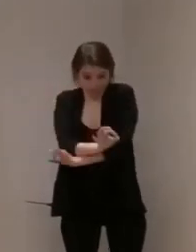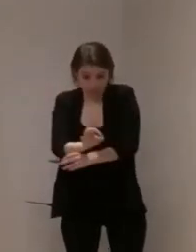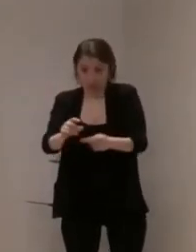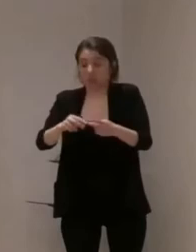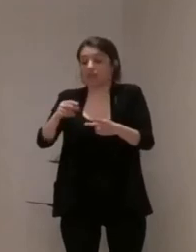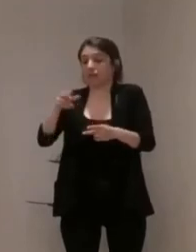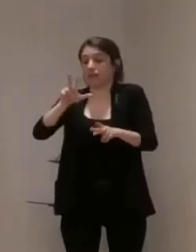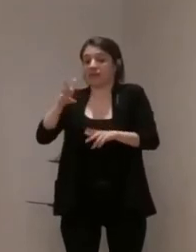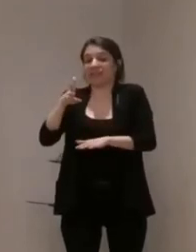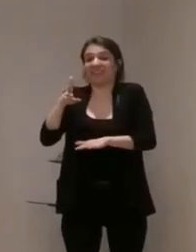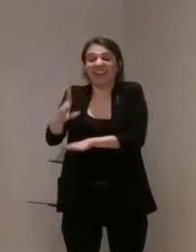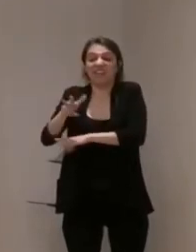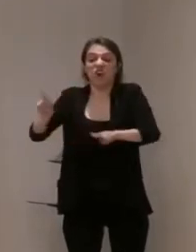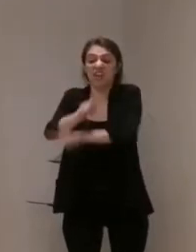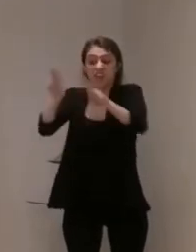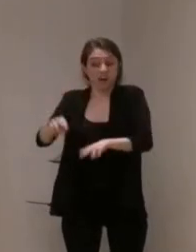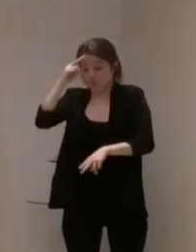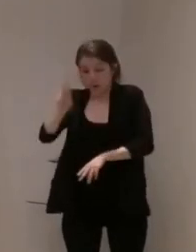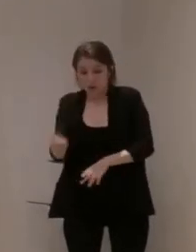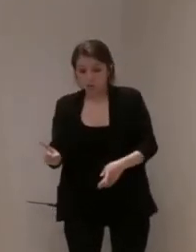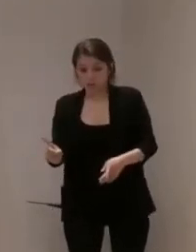el dret internacional, i que